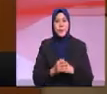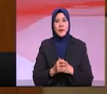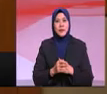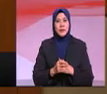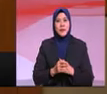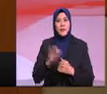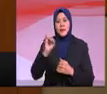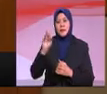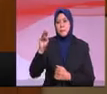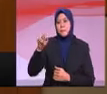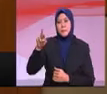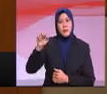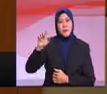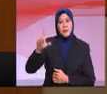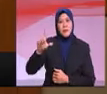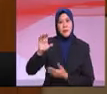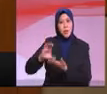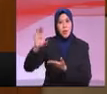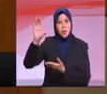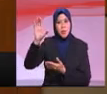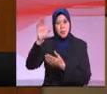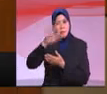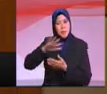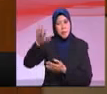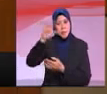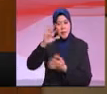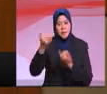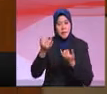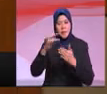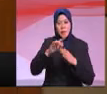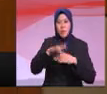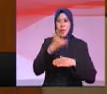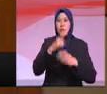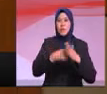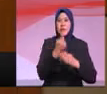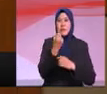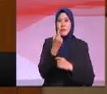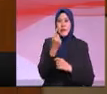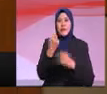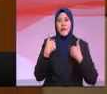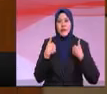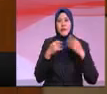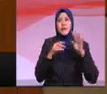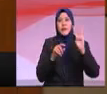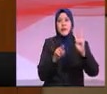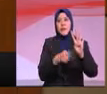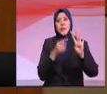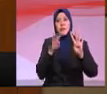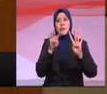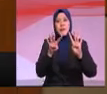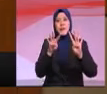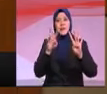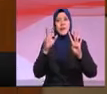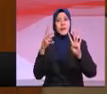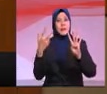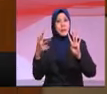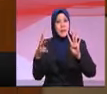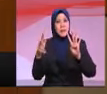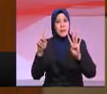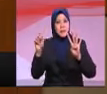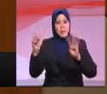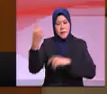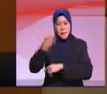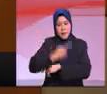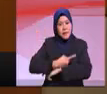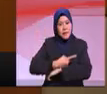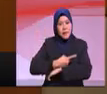Imperial College pula meramalkan pada awal bulan 11 kita akan ada 4,413 kes